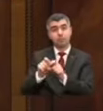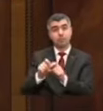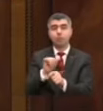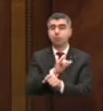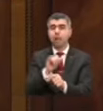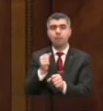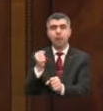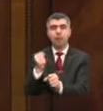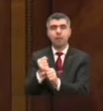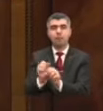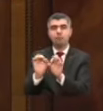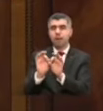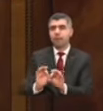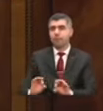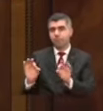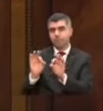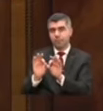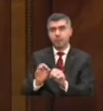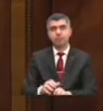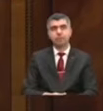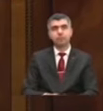العالم القروي